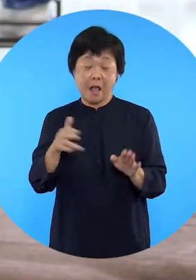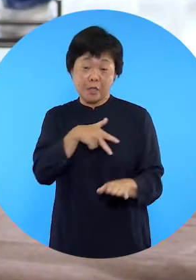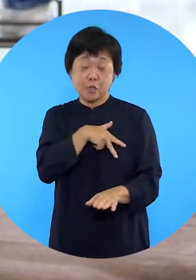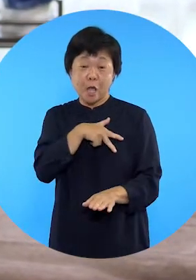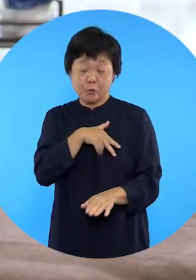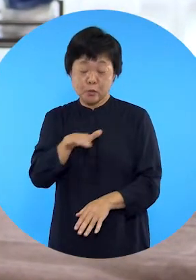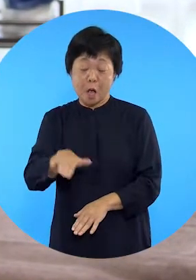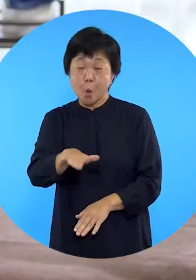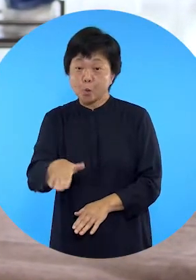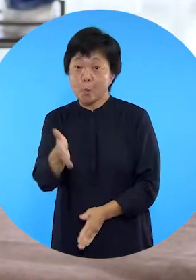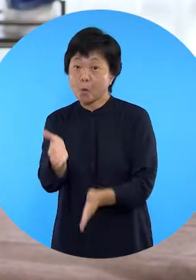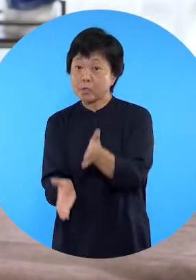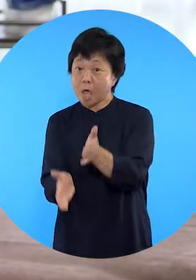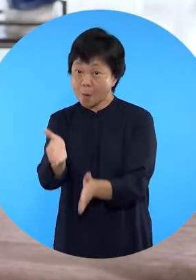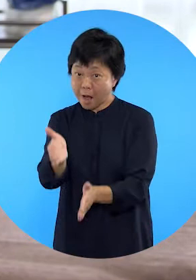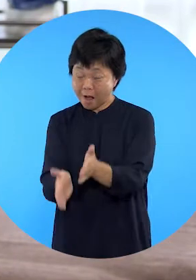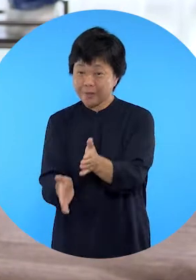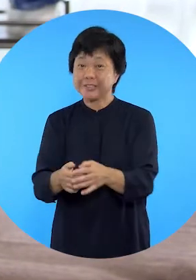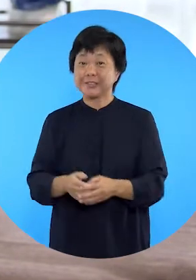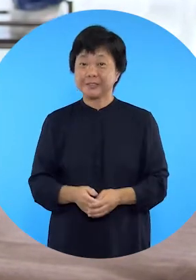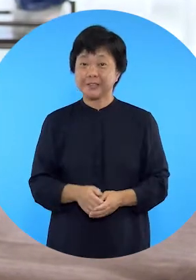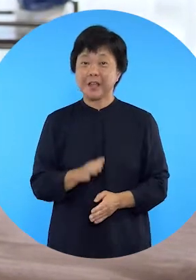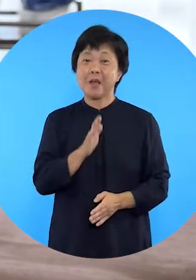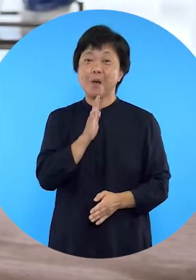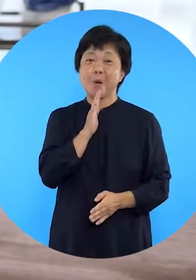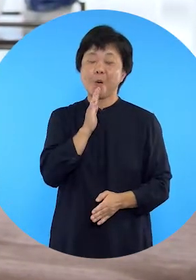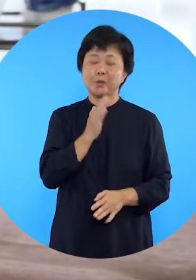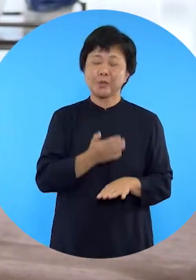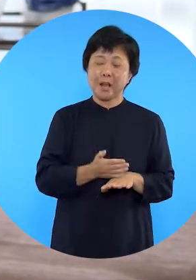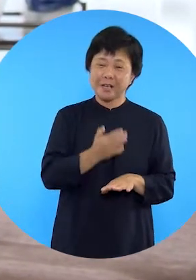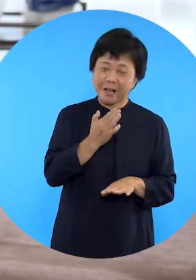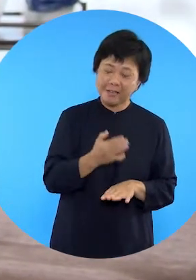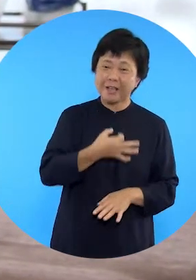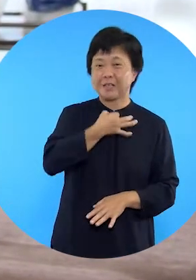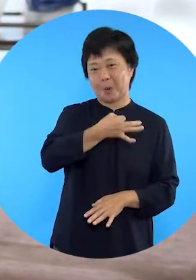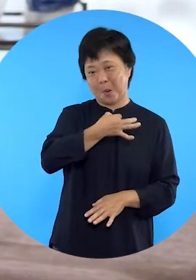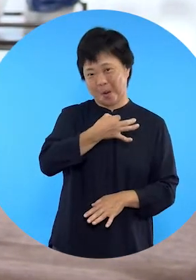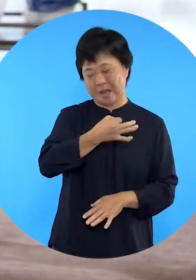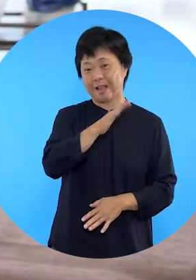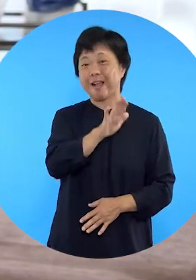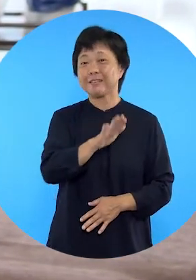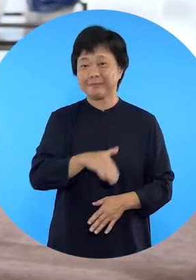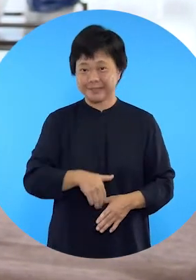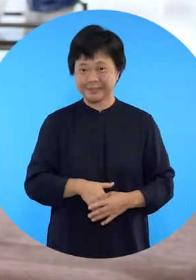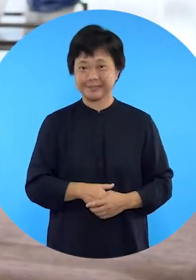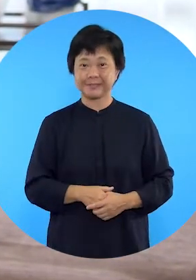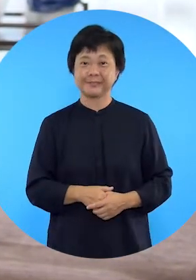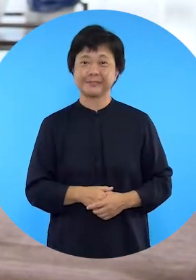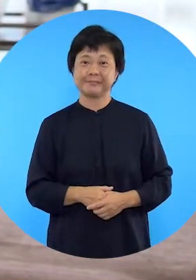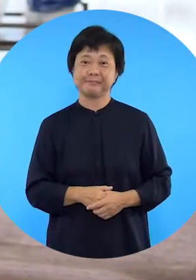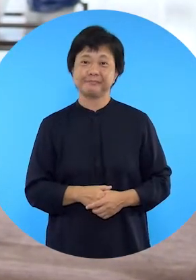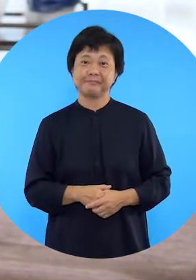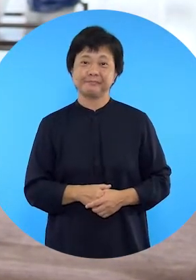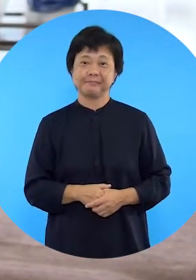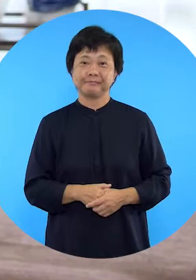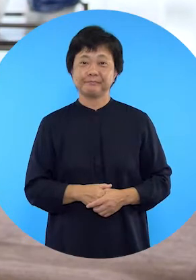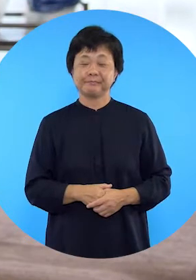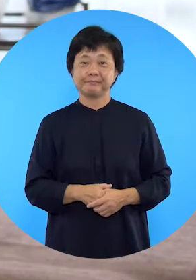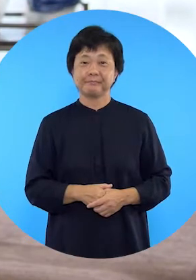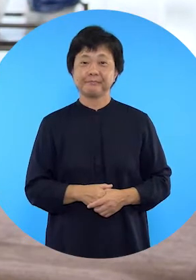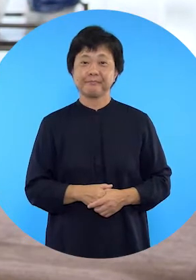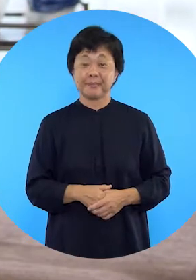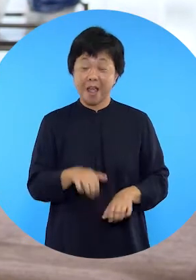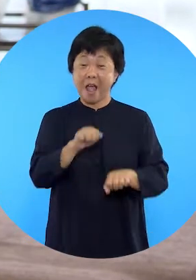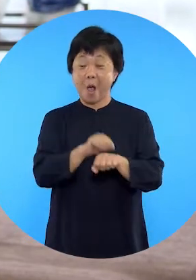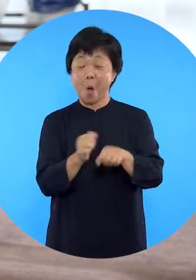部屋で、あのスタッフがお子様を見ているので、あのすごい助かるという声をい